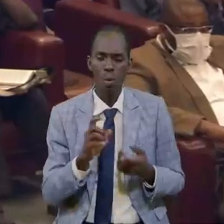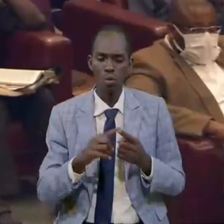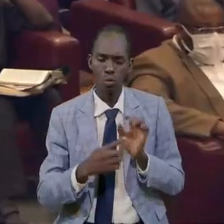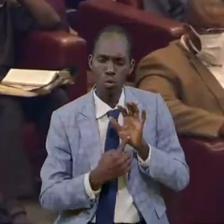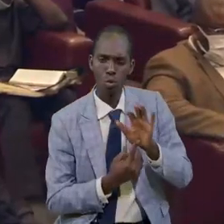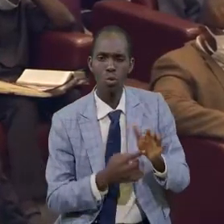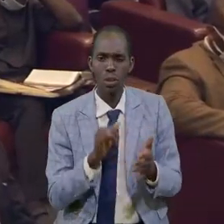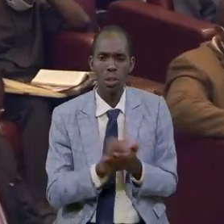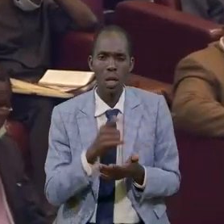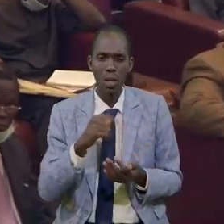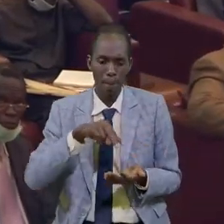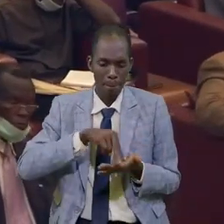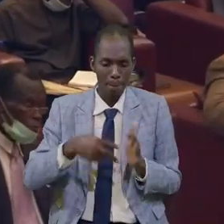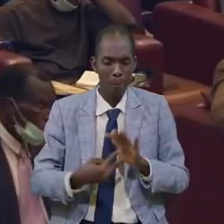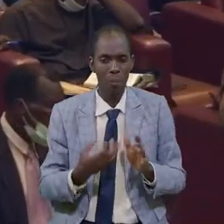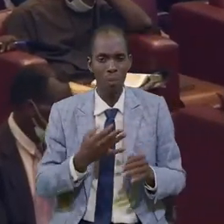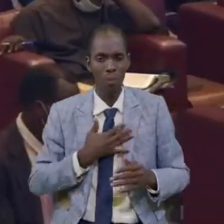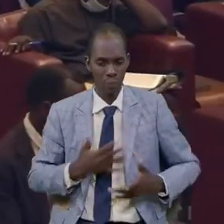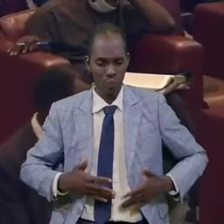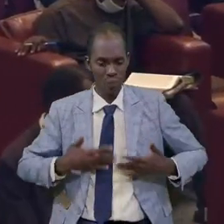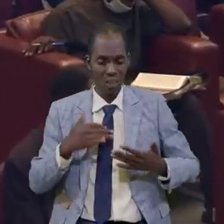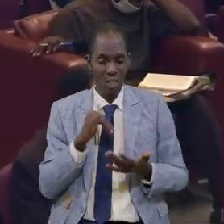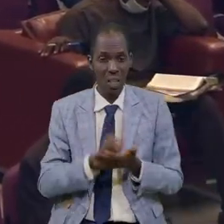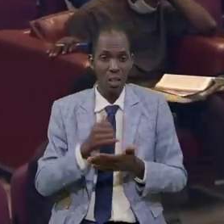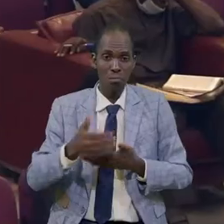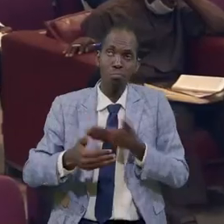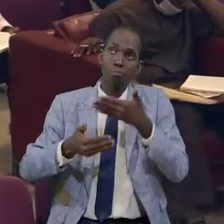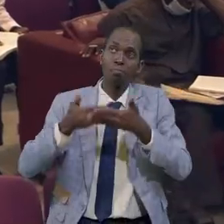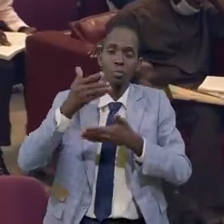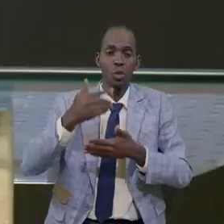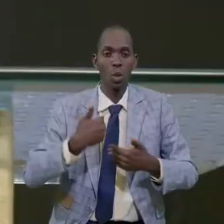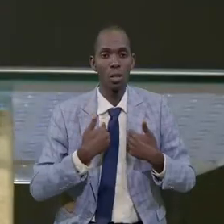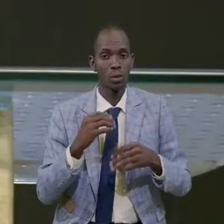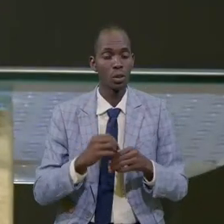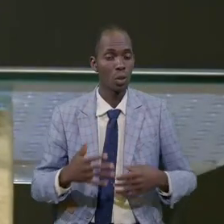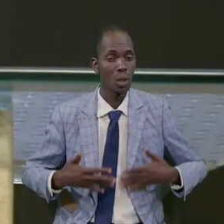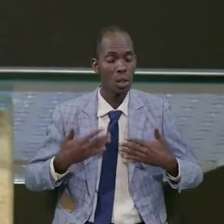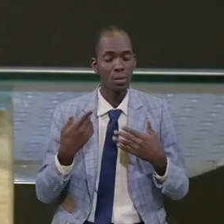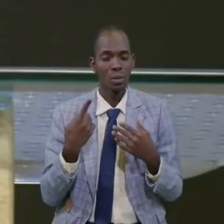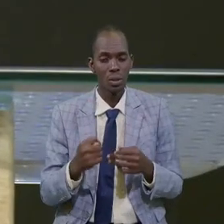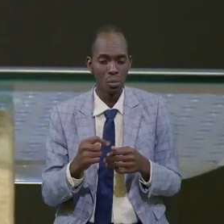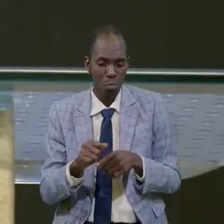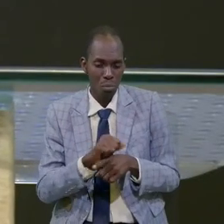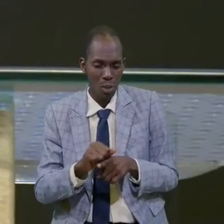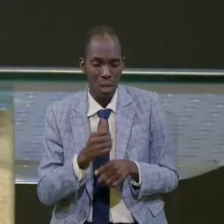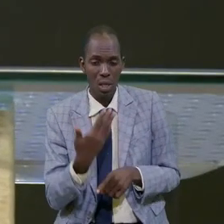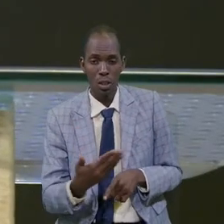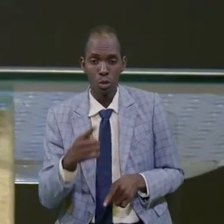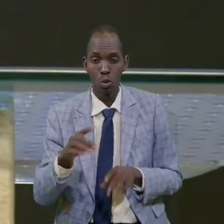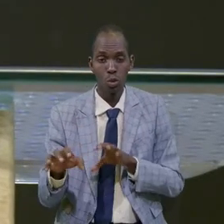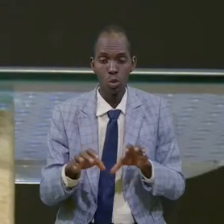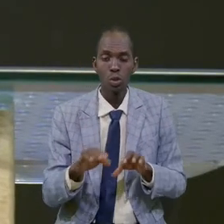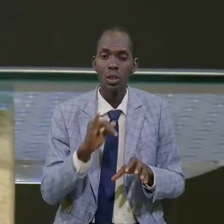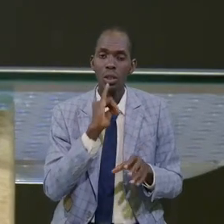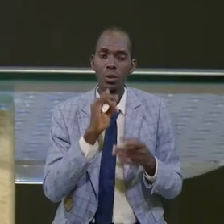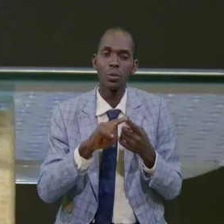que l'objectif de ma vie, le progrès que vous devez faire, les choses pratiques que vous faites, c'est